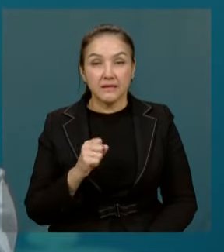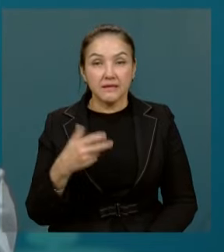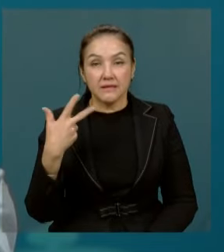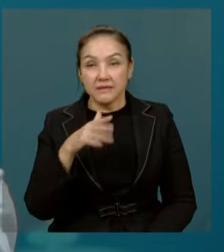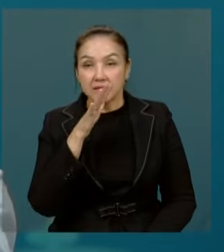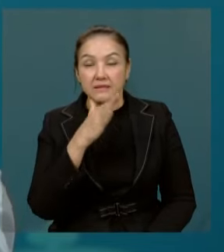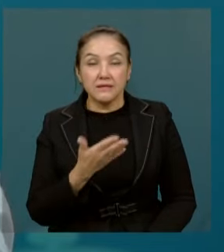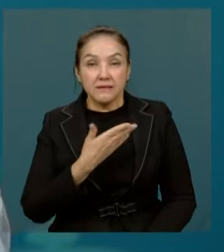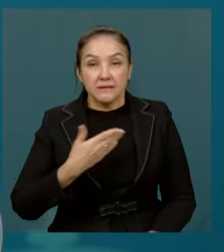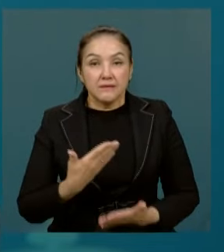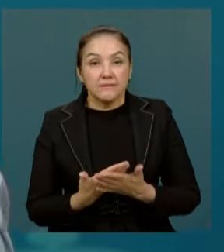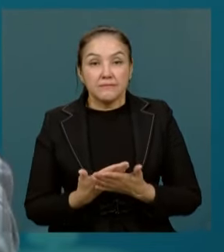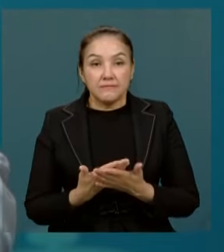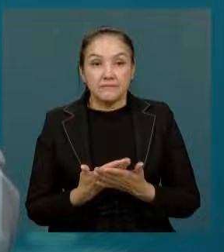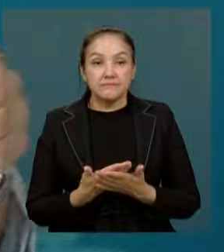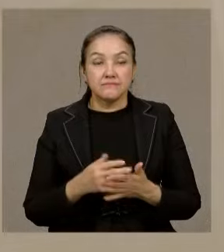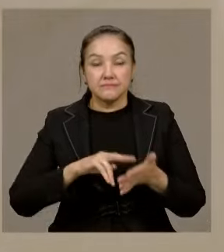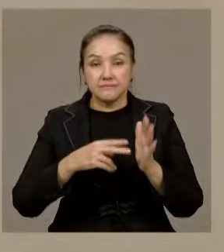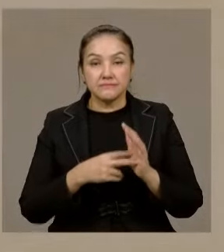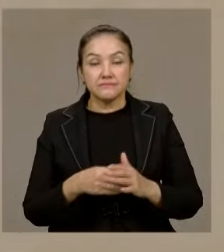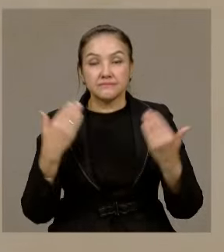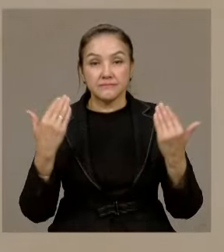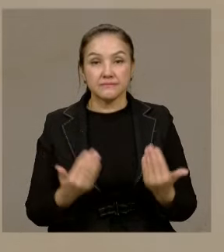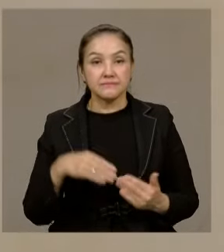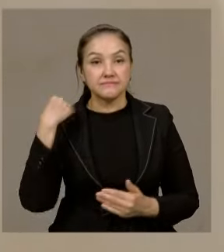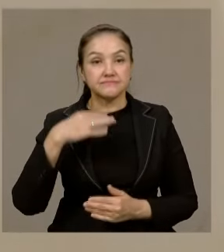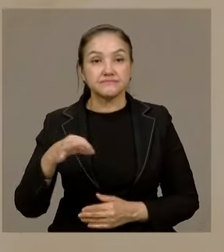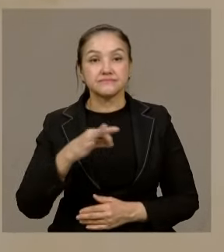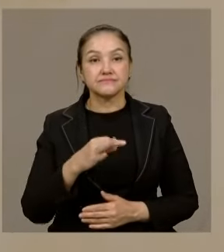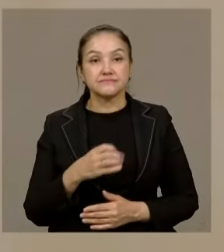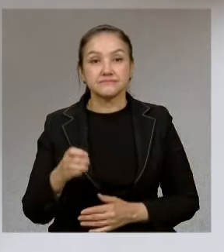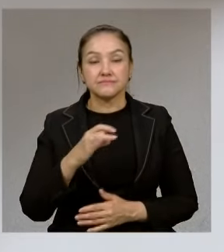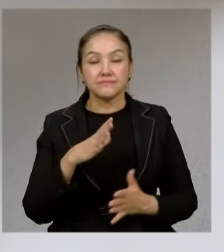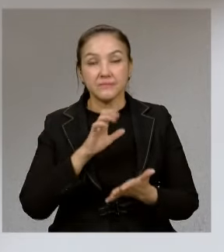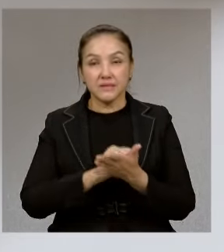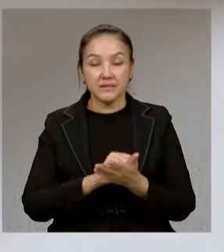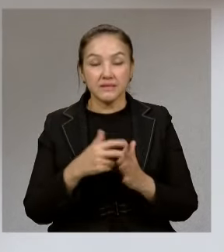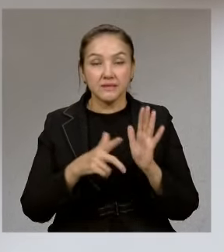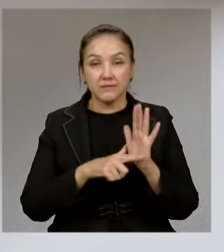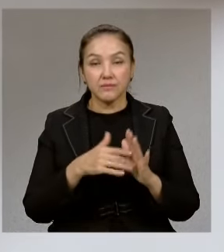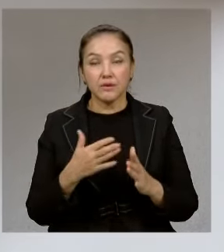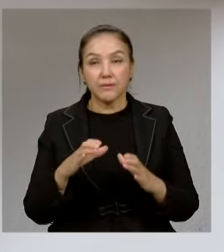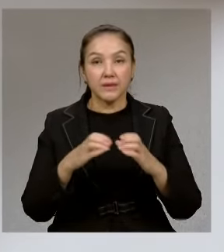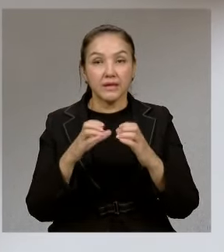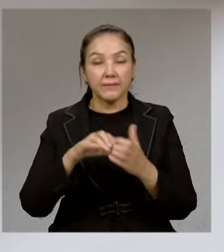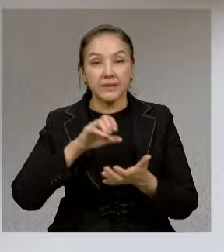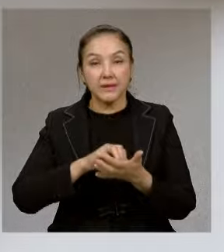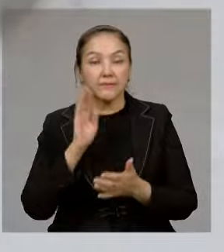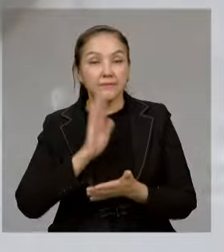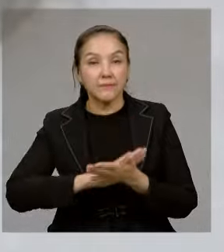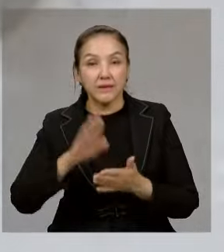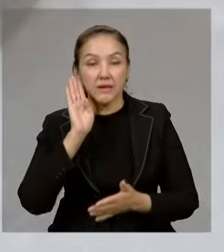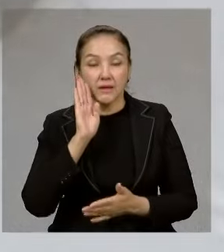лет это наши э планы на сегодня Актюбинская область по республике занимает седьмое место по обеспечению питьевой